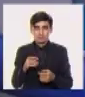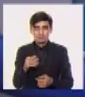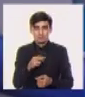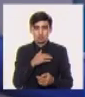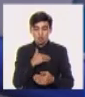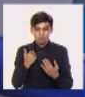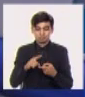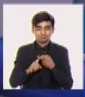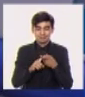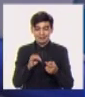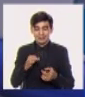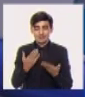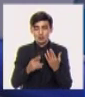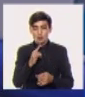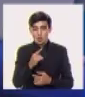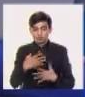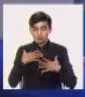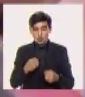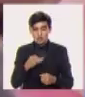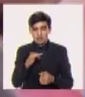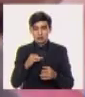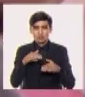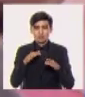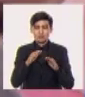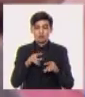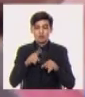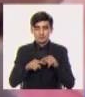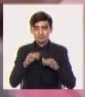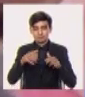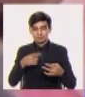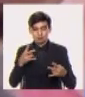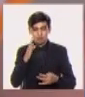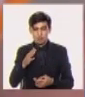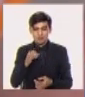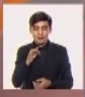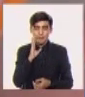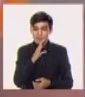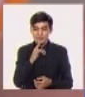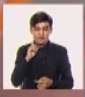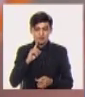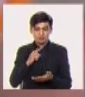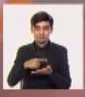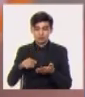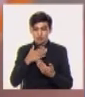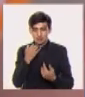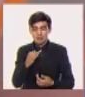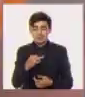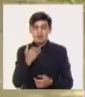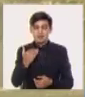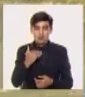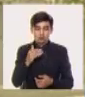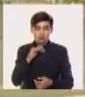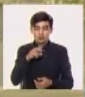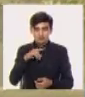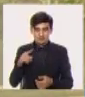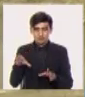Если окажется, что малыш здоров, его из роддома придется забрать родственникам до тех пор, пока не выпишут маму. Жолдос надеется, что к ее сроку